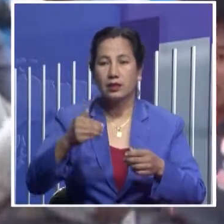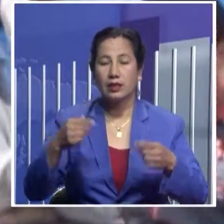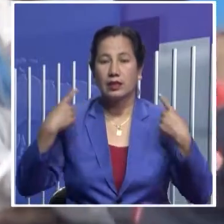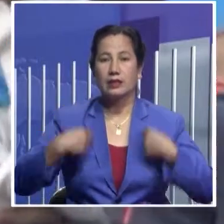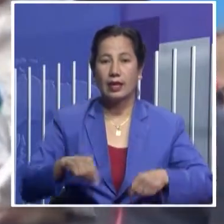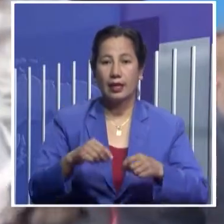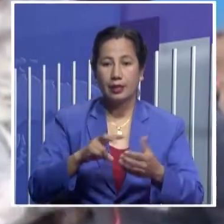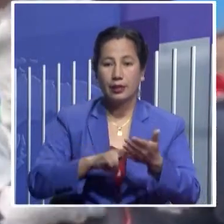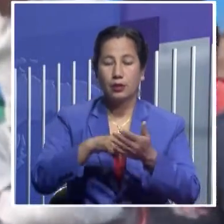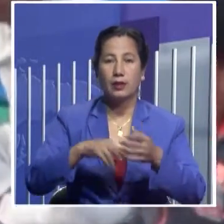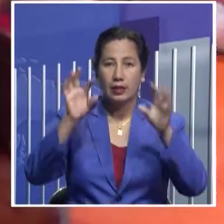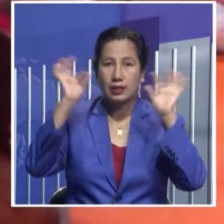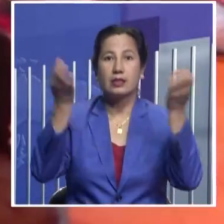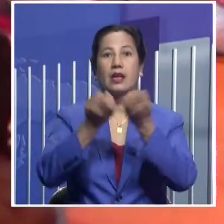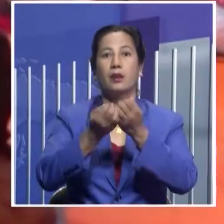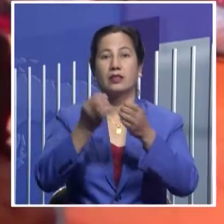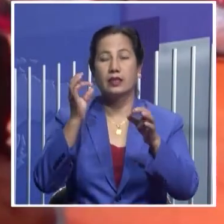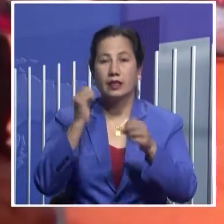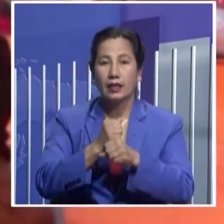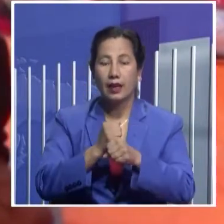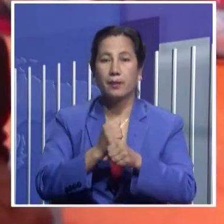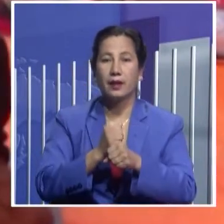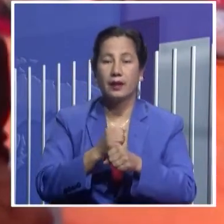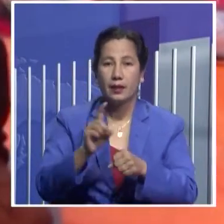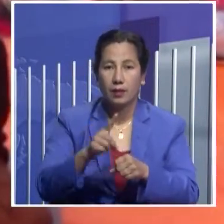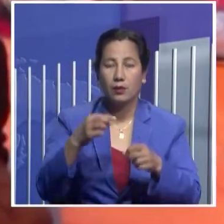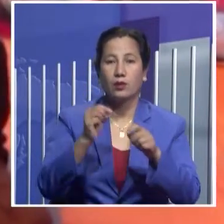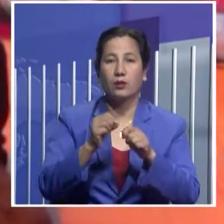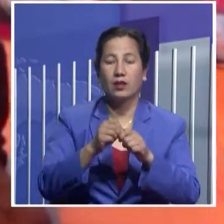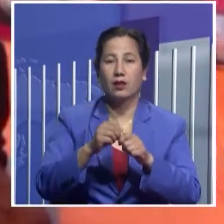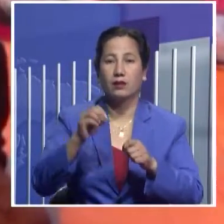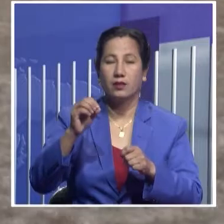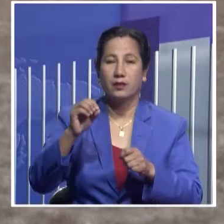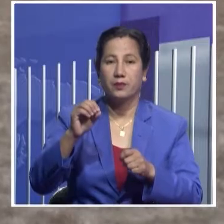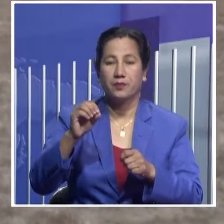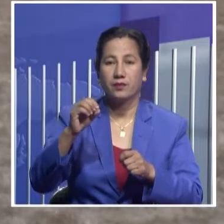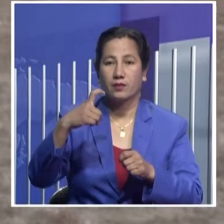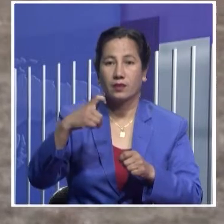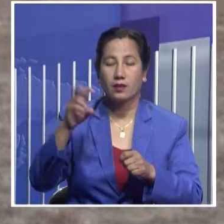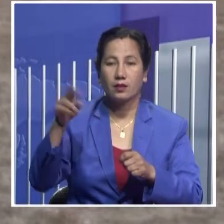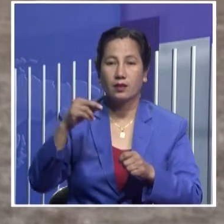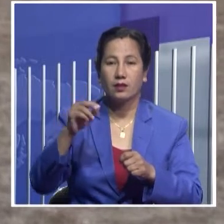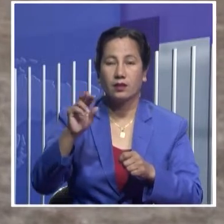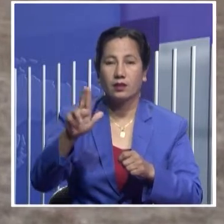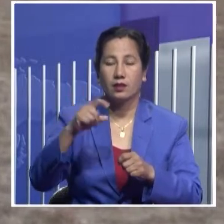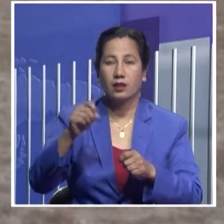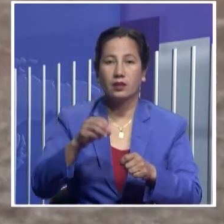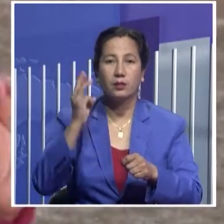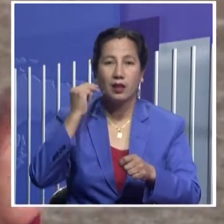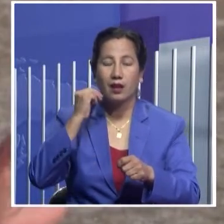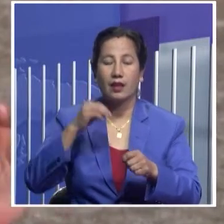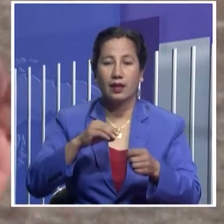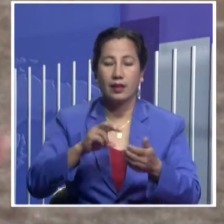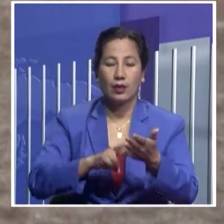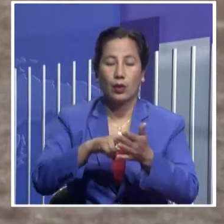तन्दुरुस्तीसँगै योगबाट सामाजिक कार्यमा समेत अभिप्रेरित गर्ने गरेको गृहिणी हीरा आचार्यको अनुभव छ। महिलाहरूको लागि योगा एकदमै आवश्यक